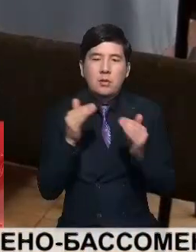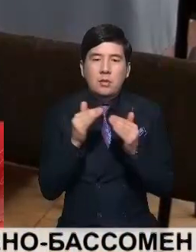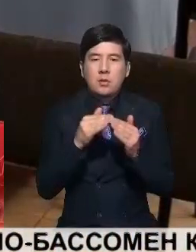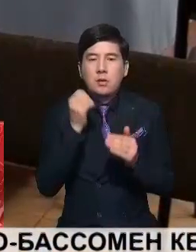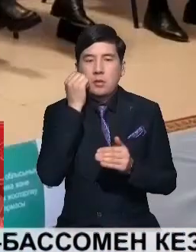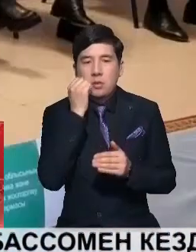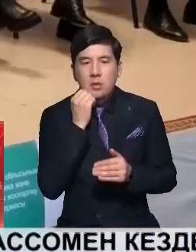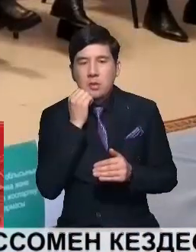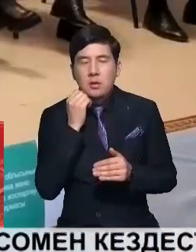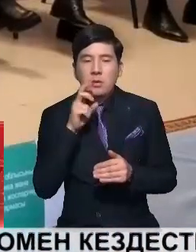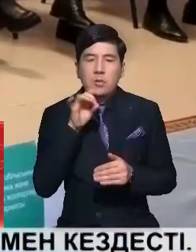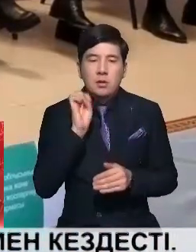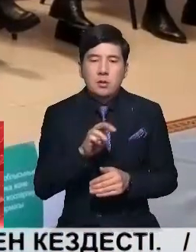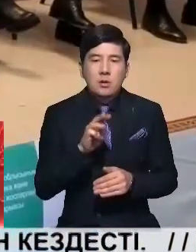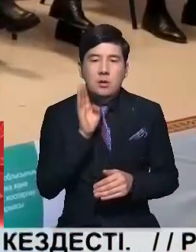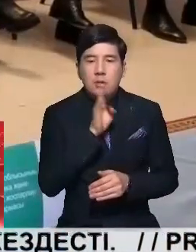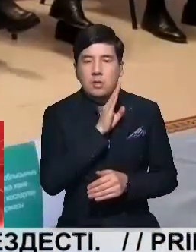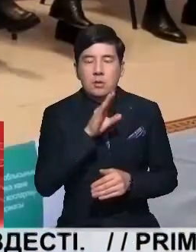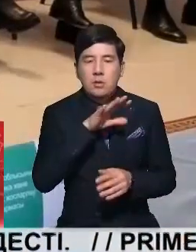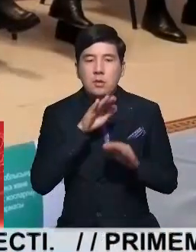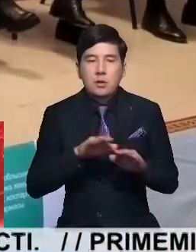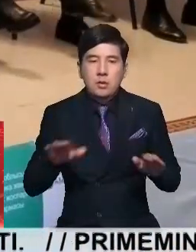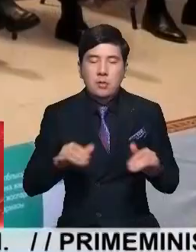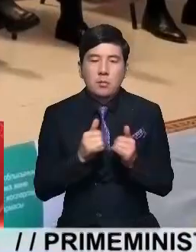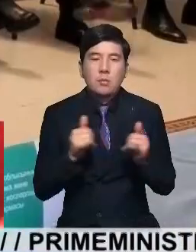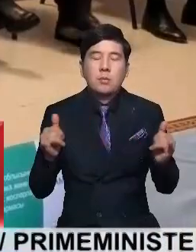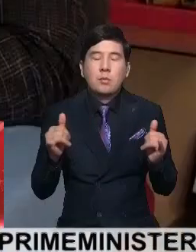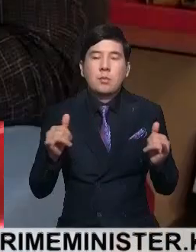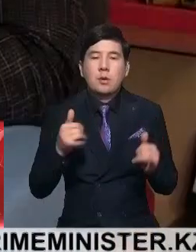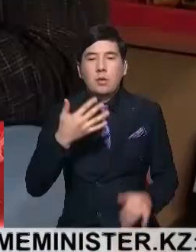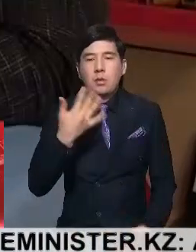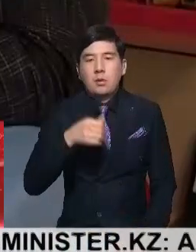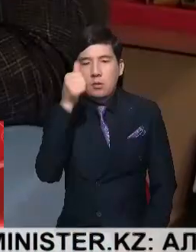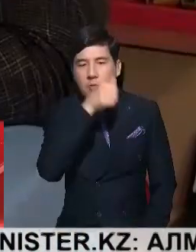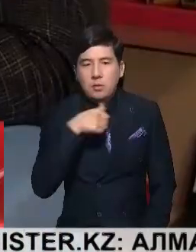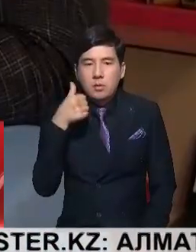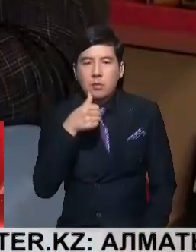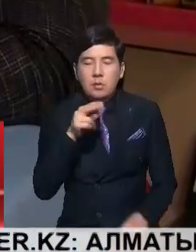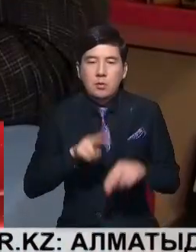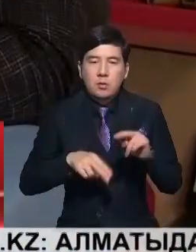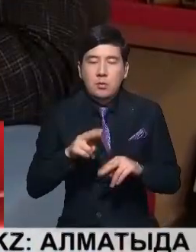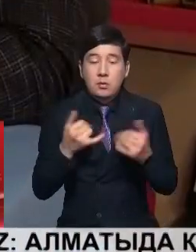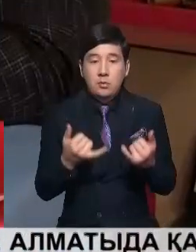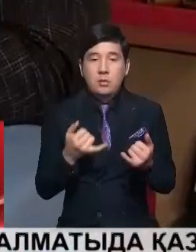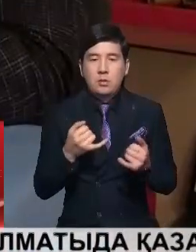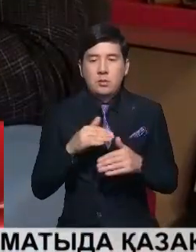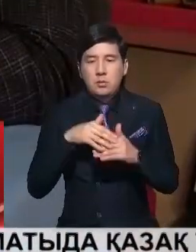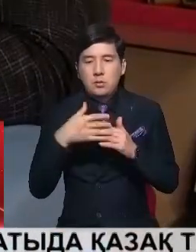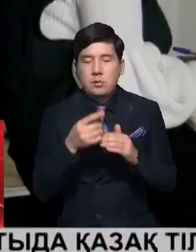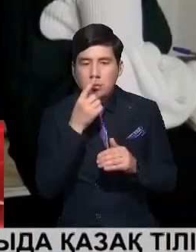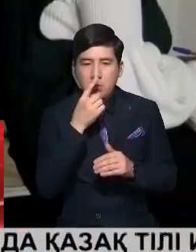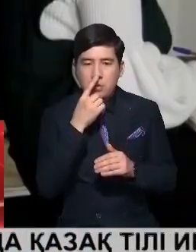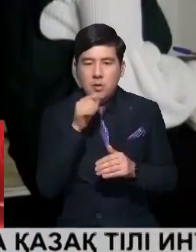жеткен көпбалалы ана Зоя Дәуірбаеваның үйі өткен ғасырдың 50-ші жылдары салынған, қазір құлайын деп тұр. Айтуынша, ол жерде